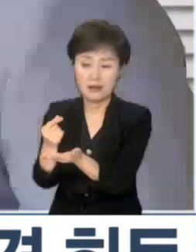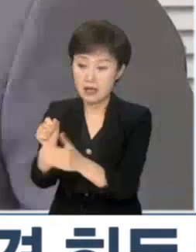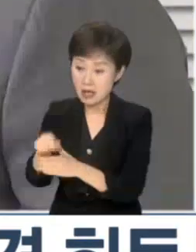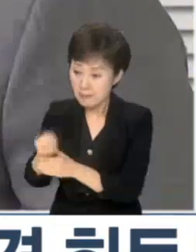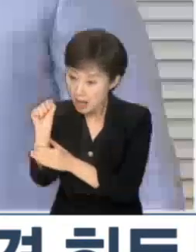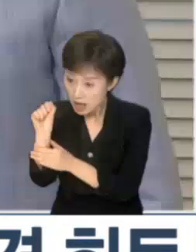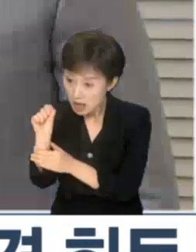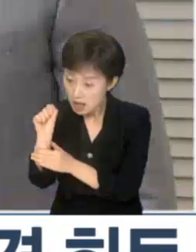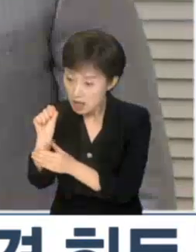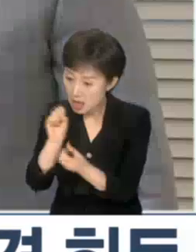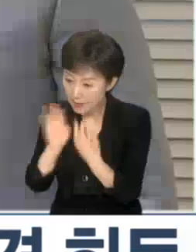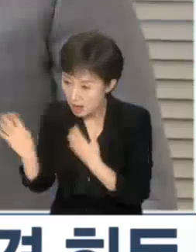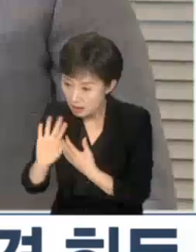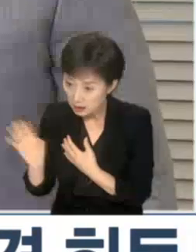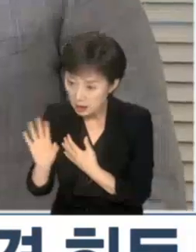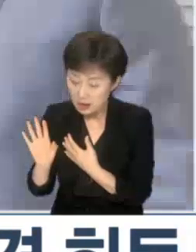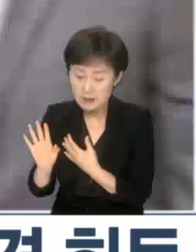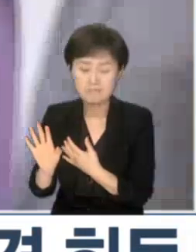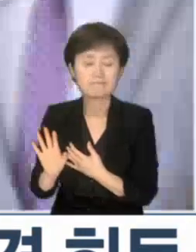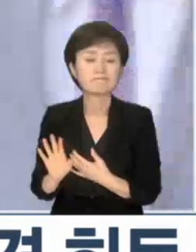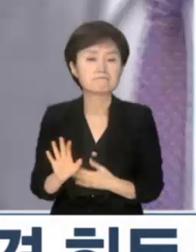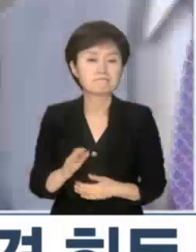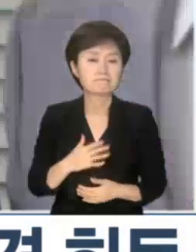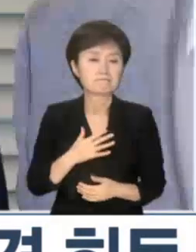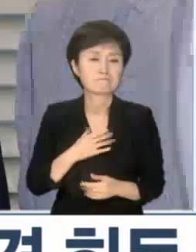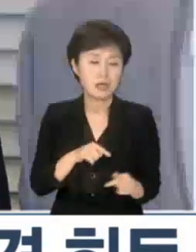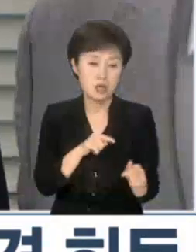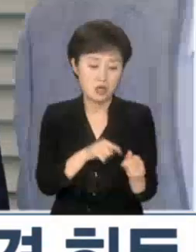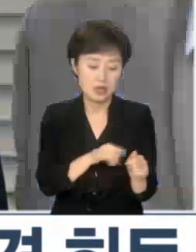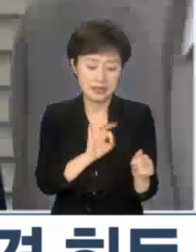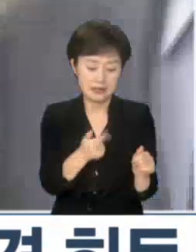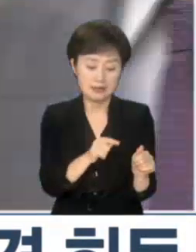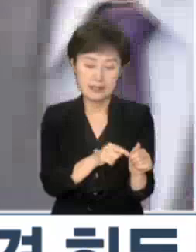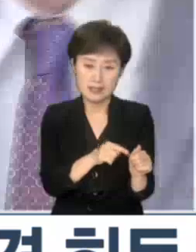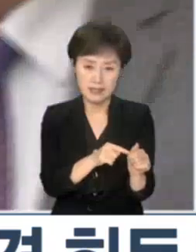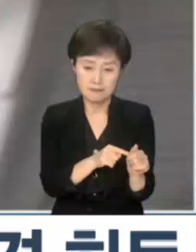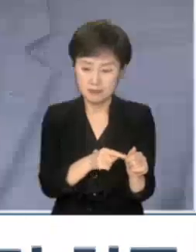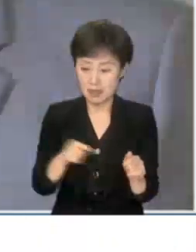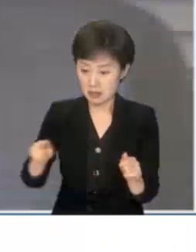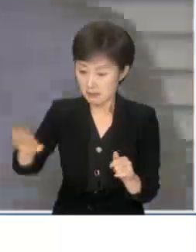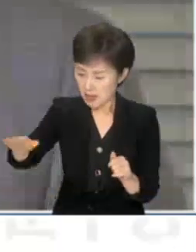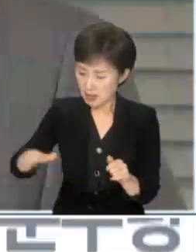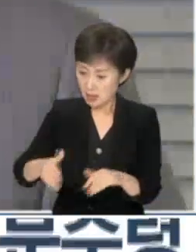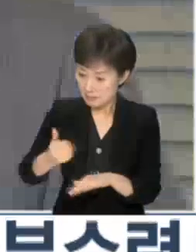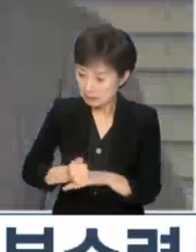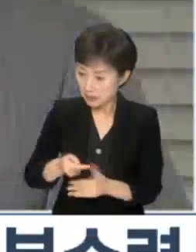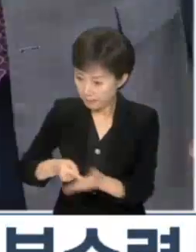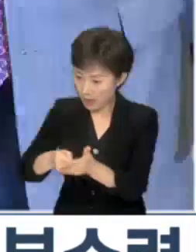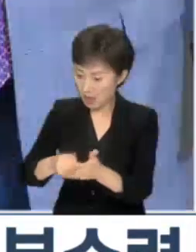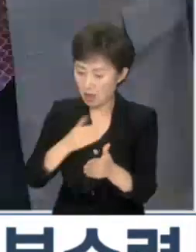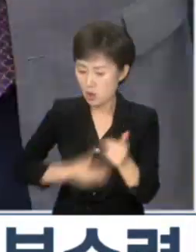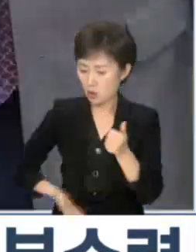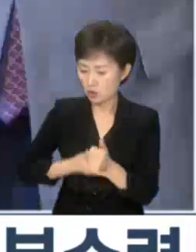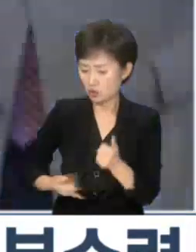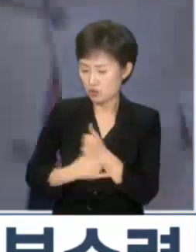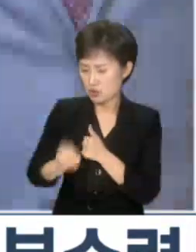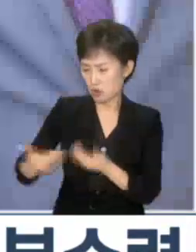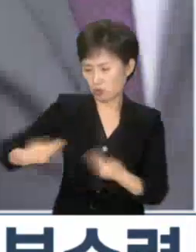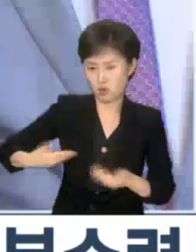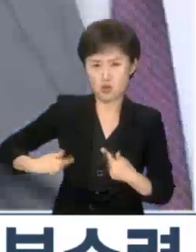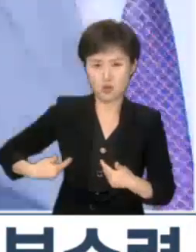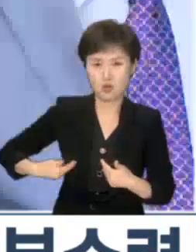못했기 때문에 결국 이뇨한 혁신위원장이 마지막에는 공심위원장까지 달라는 당의 요청이 있었지 않습니까? 그렇기